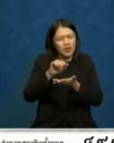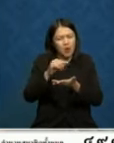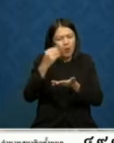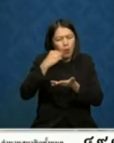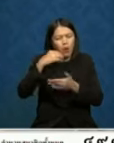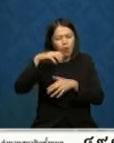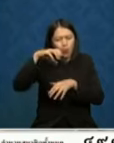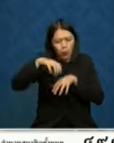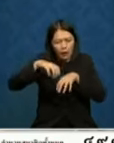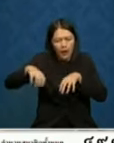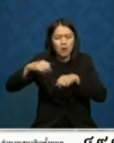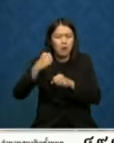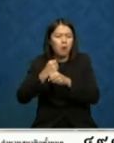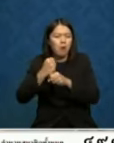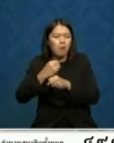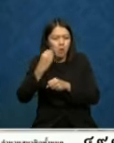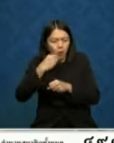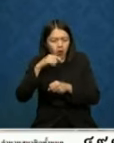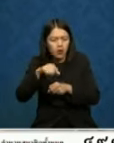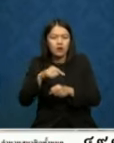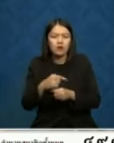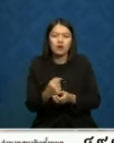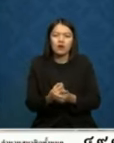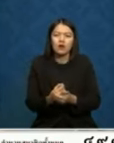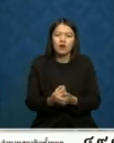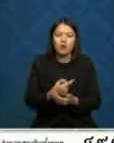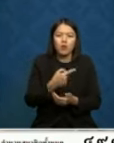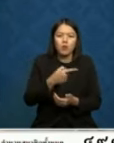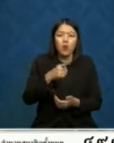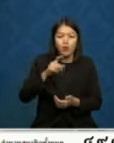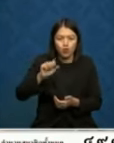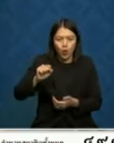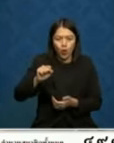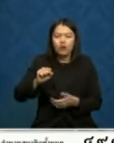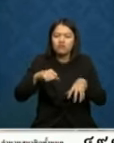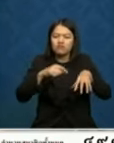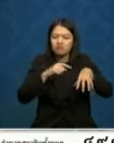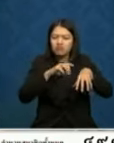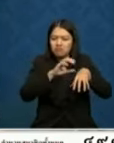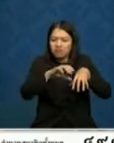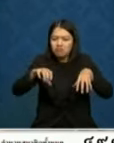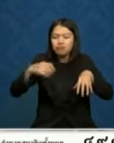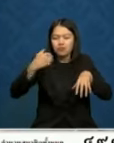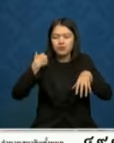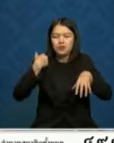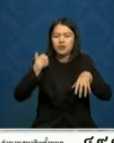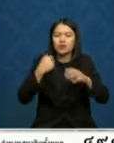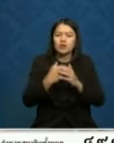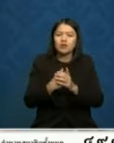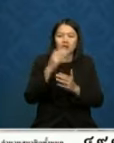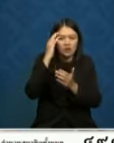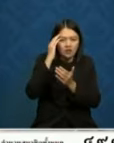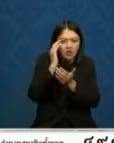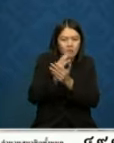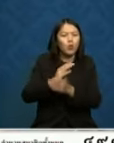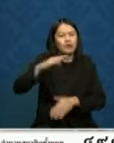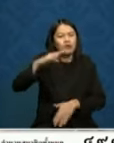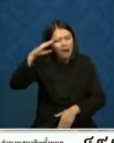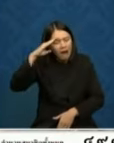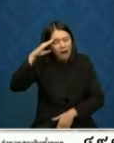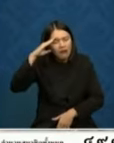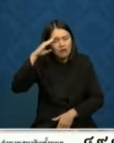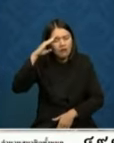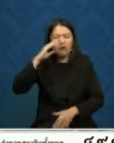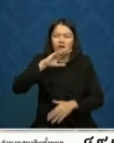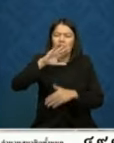หน่วยงานด้วยกันครับไม่ใช่จะมีเฉพาะปตส.เราก็รู้กันทั้งนั้นในกระบวนการไม่ว่าจะเป็นตำรวจทหารทุกหน่วยงาน